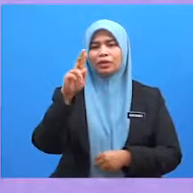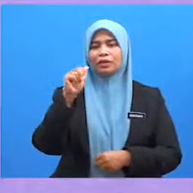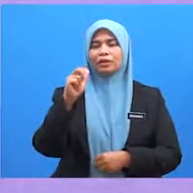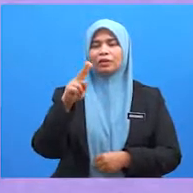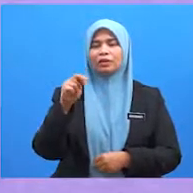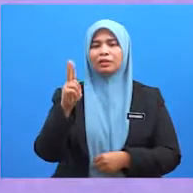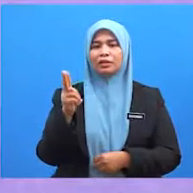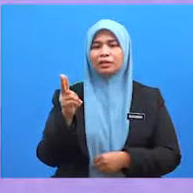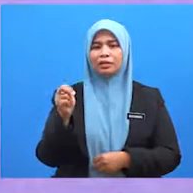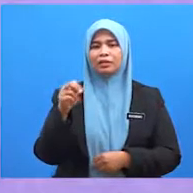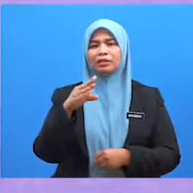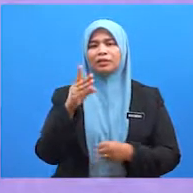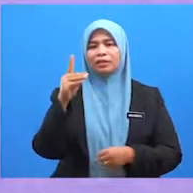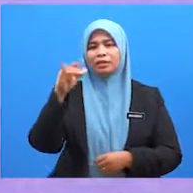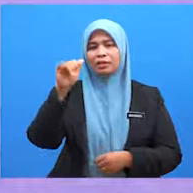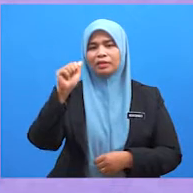Dayah Rumpit.